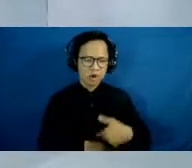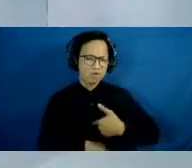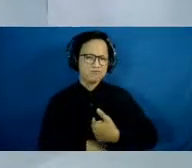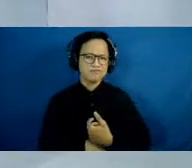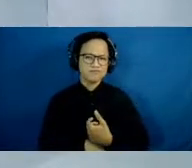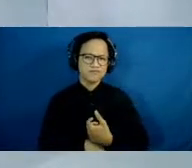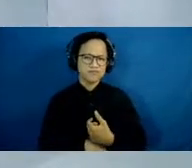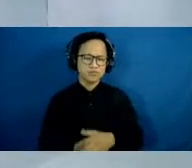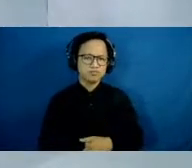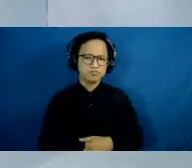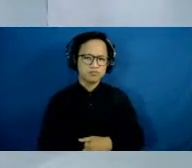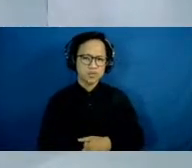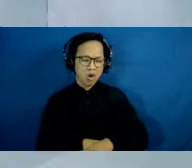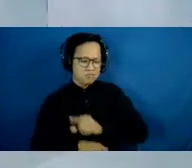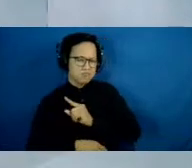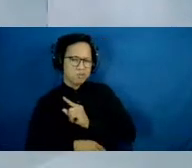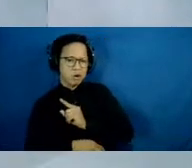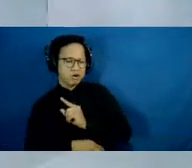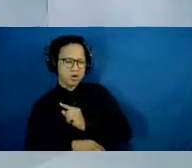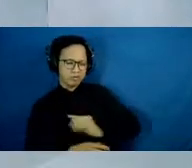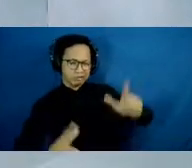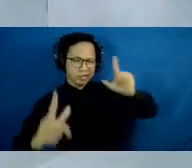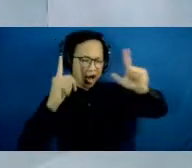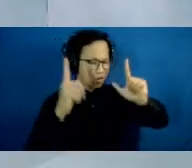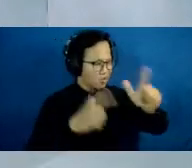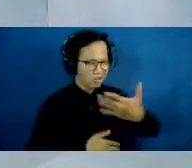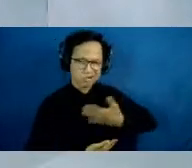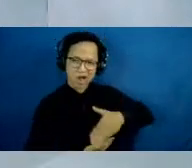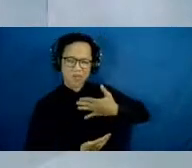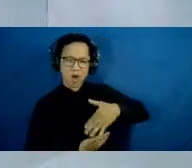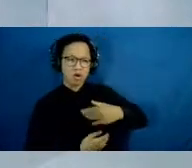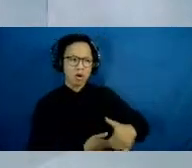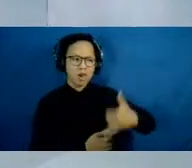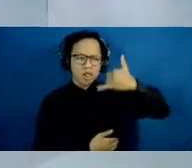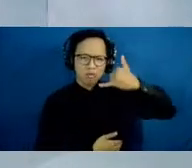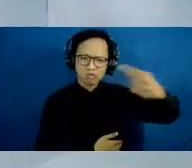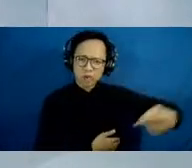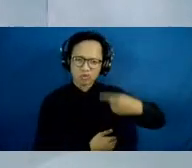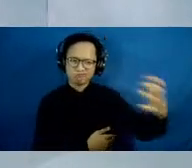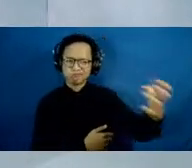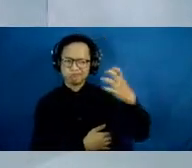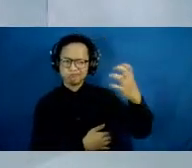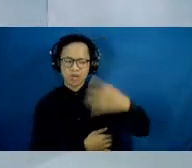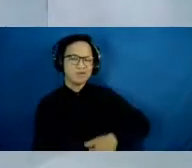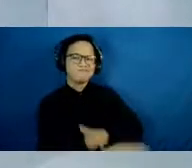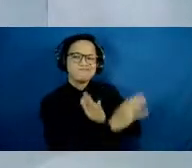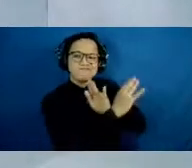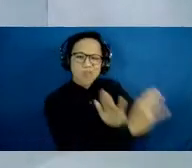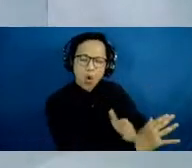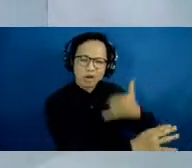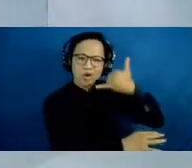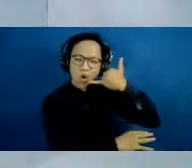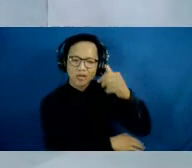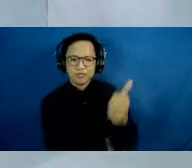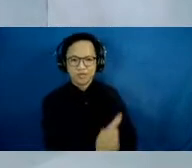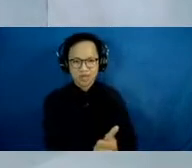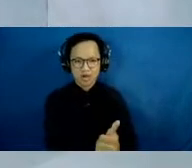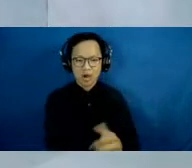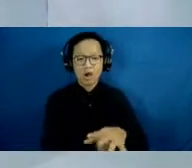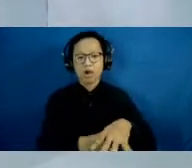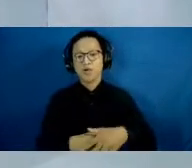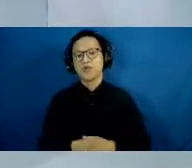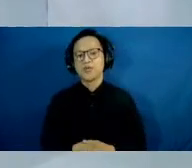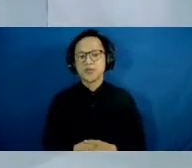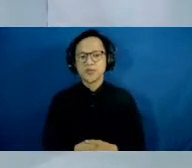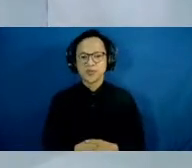Jadi tinggal kita blokir. Dan kalaupun memang memang merasa resah atau terganggu, nanti teman kawan-kawan BBI